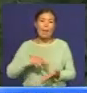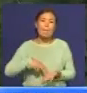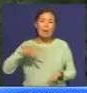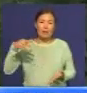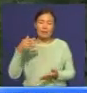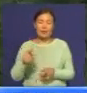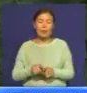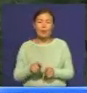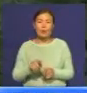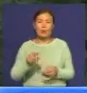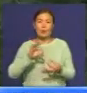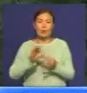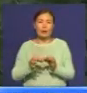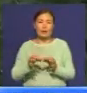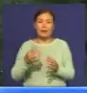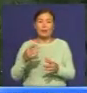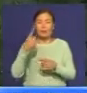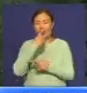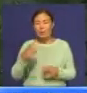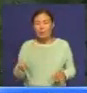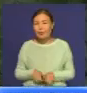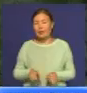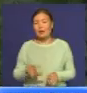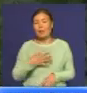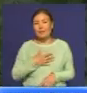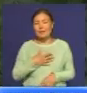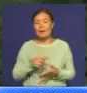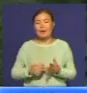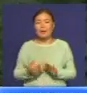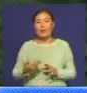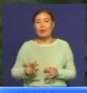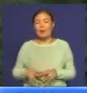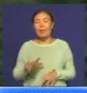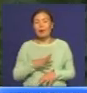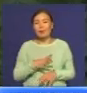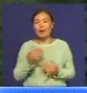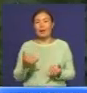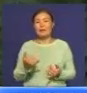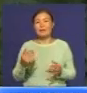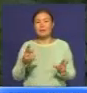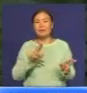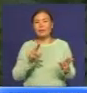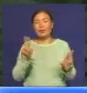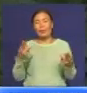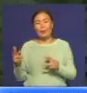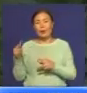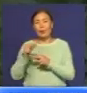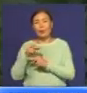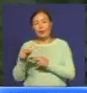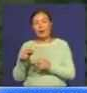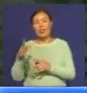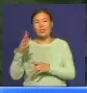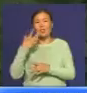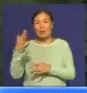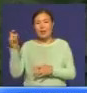жаңа сипатта өңдеп шығару. Сол негізгі біздің мақсат. Сондықтан қазір хореографтар, отандық хореографтар менен сырттан